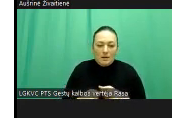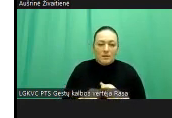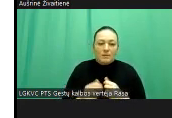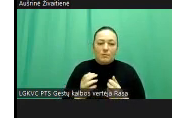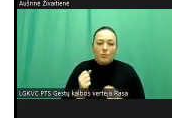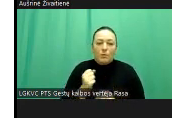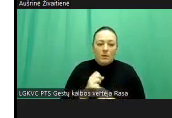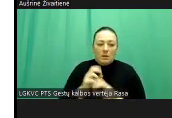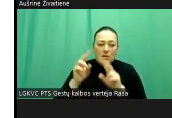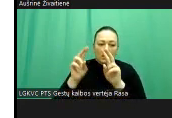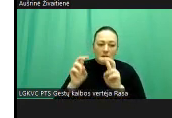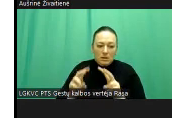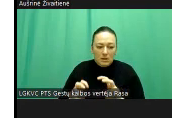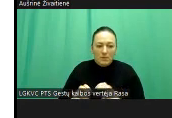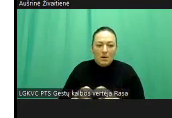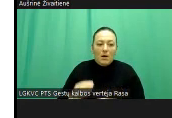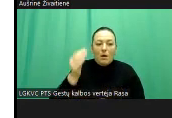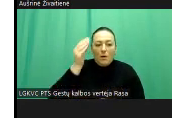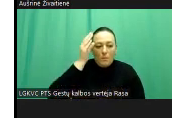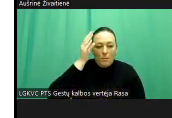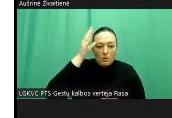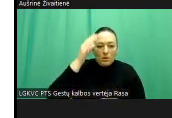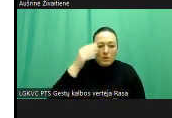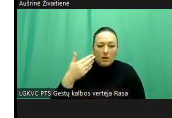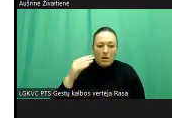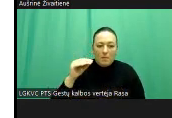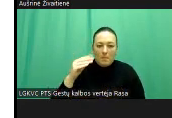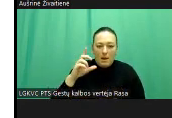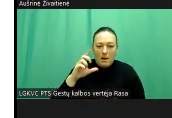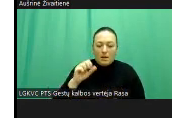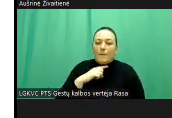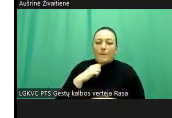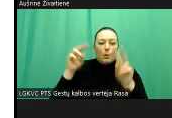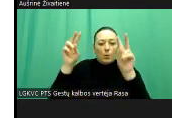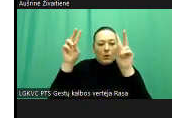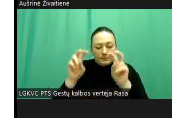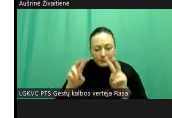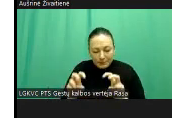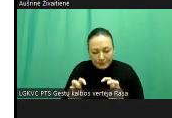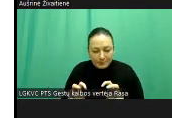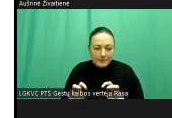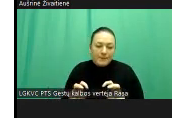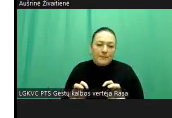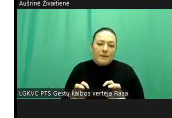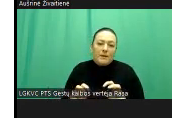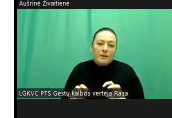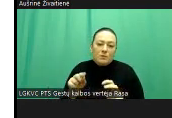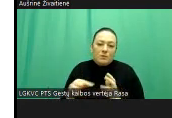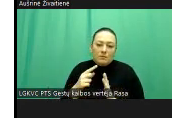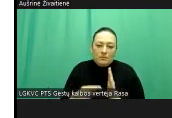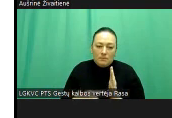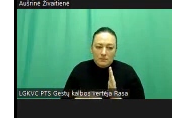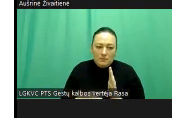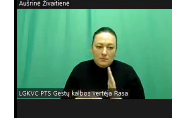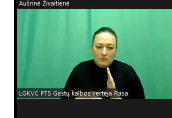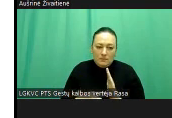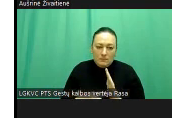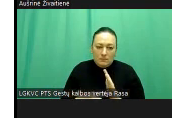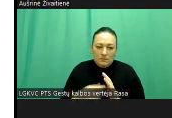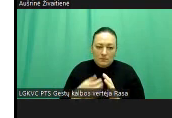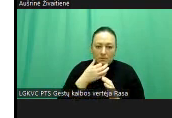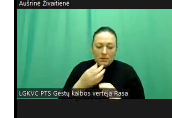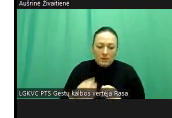tyrimas, mokslininkas, kuris tikrai labai daug analizavo šį klausimą, tai